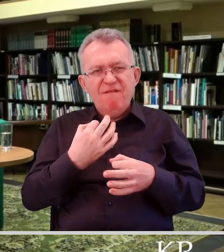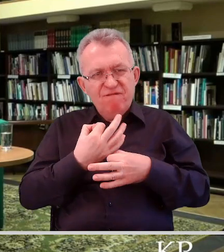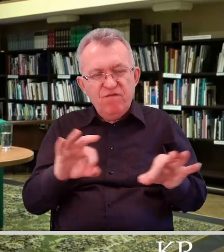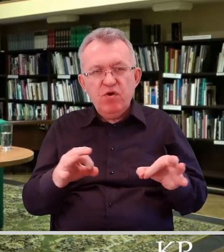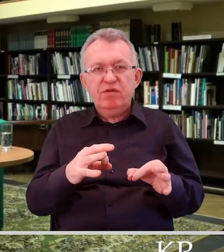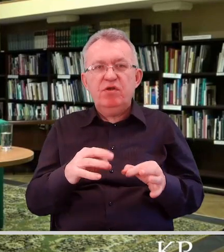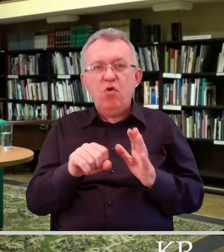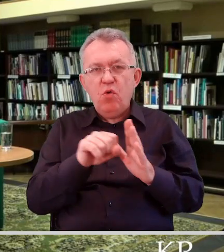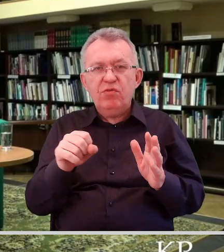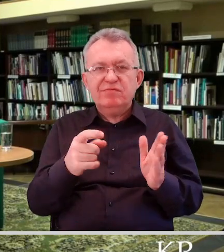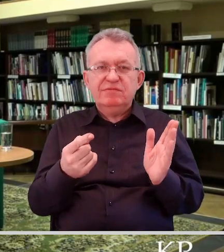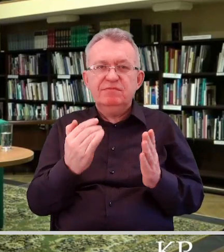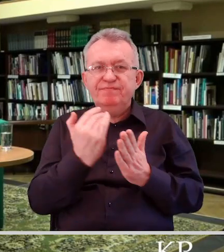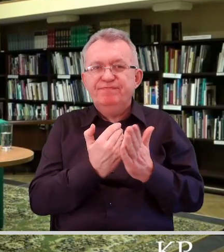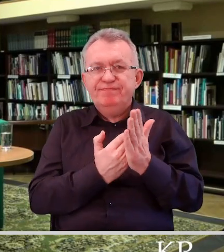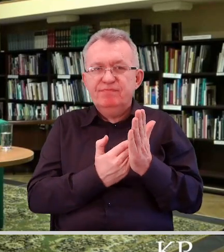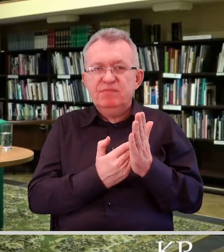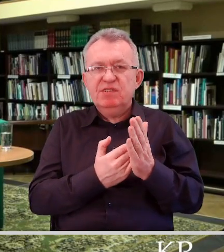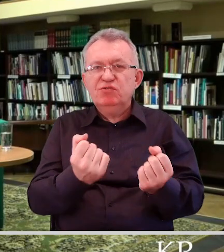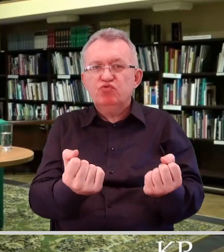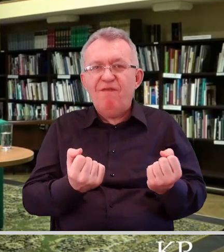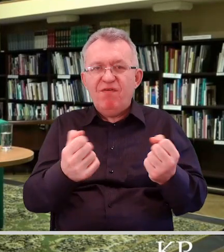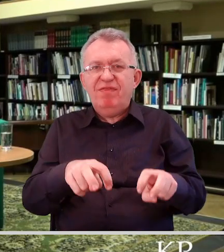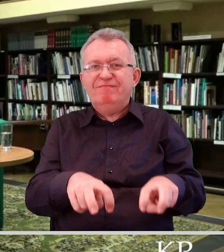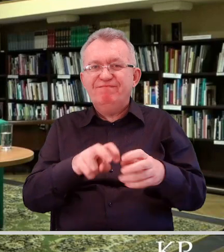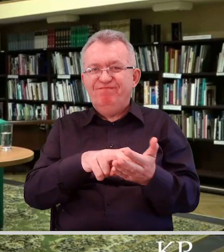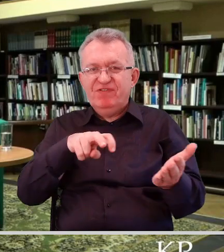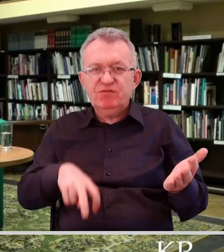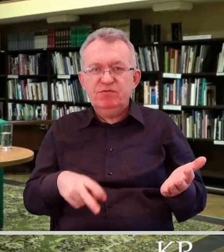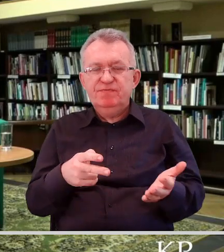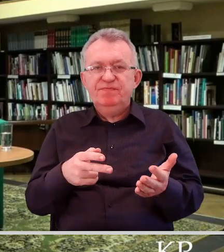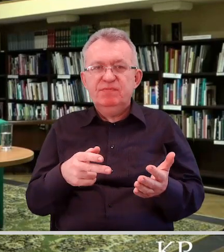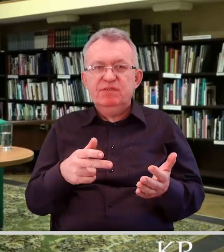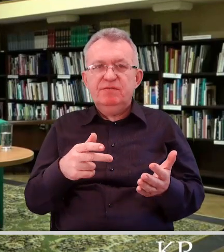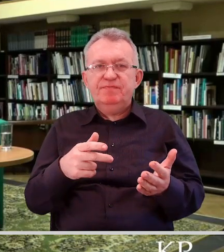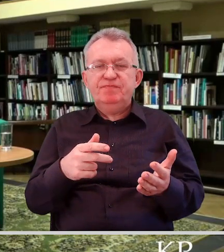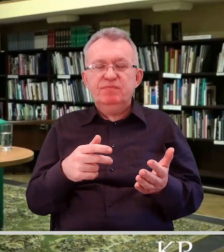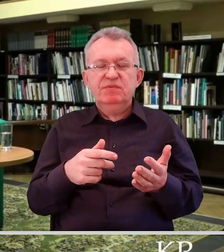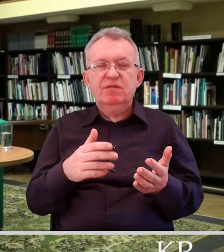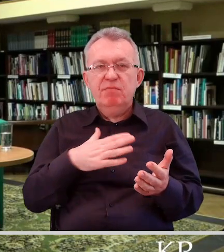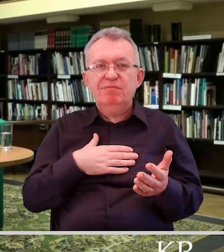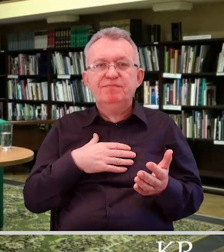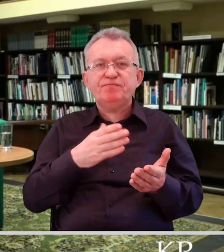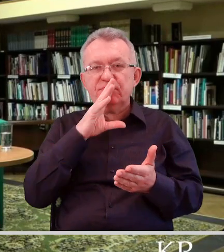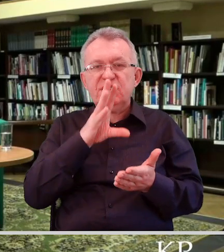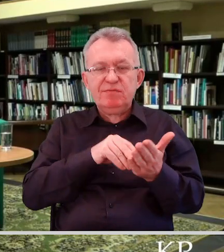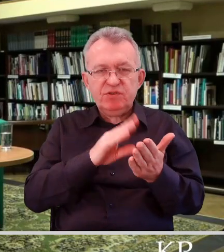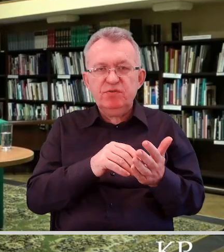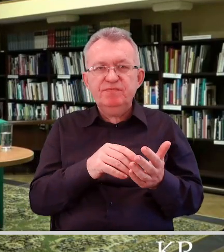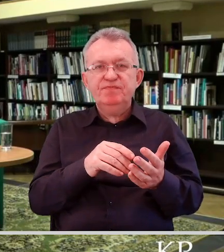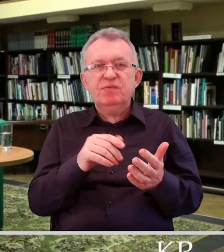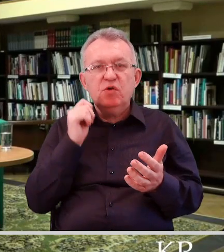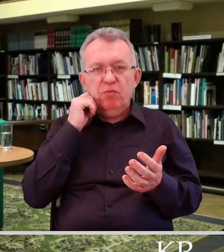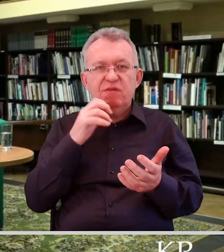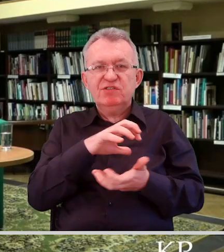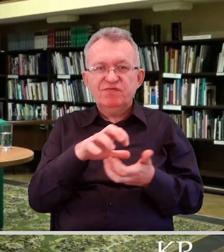uwolniły się od tych wszystkich ograniczeń, wyszły z szufladek. No bo właśnie, my tu mamy przede wszystkim przykłady